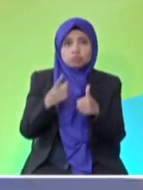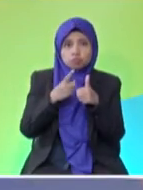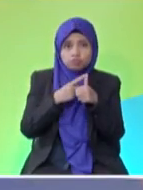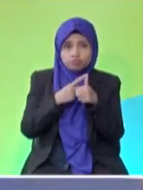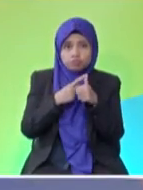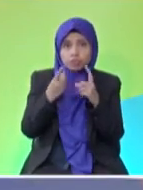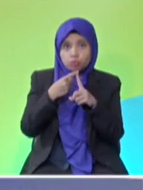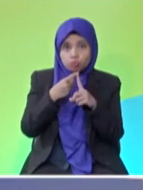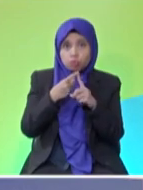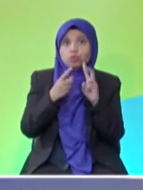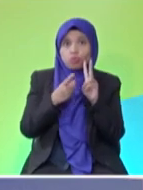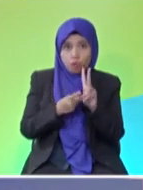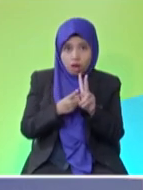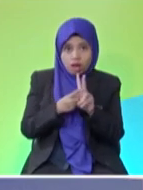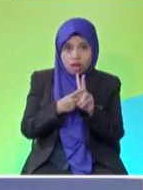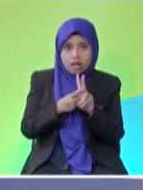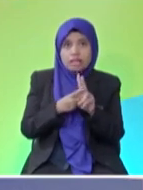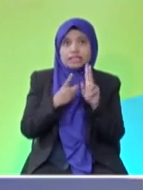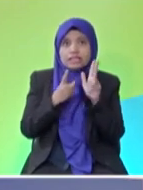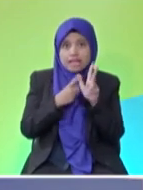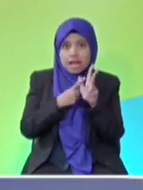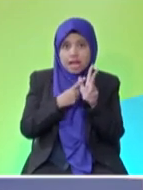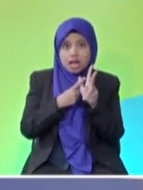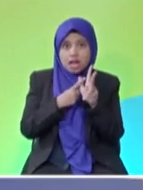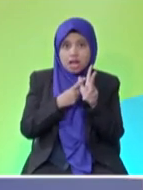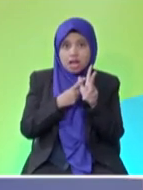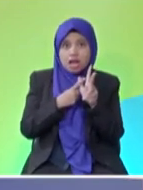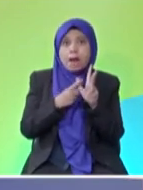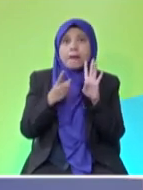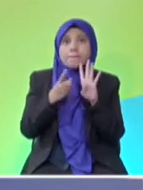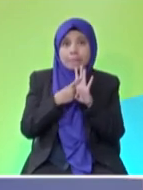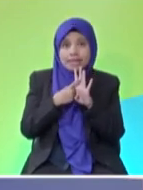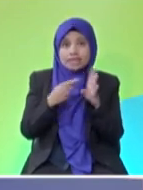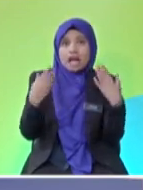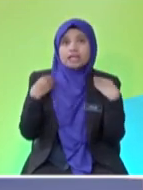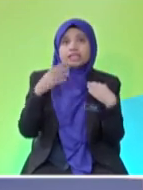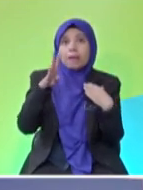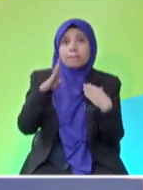1 2 3 ada 4